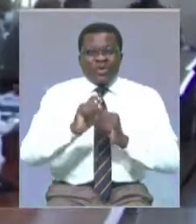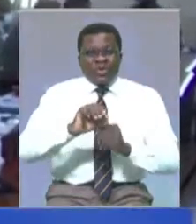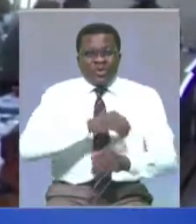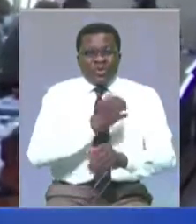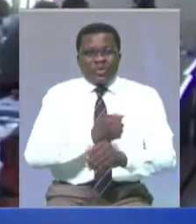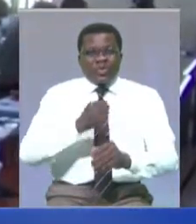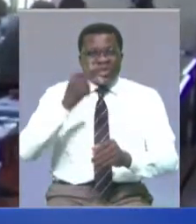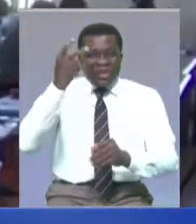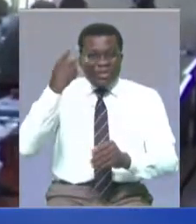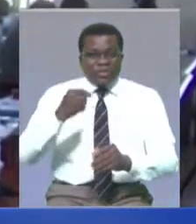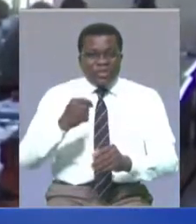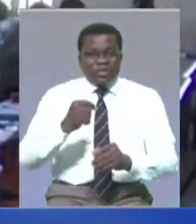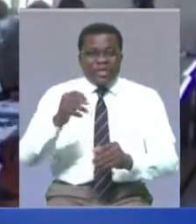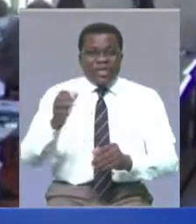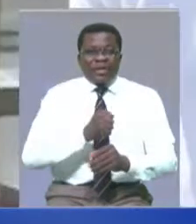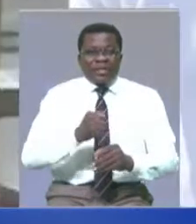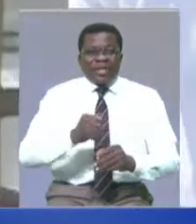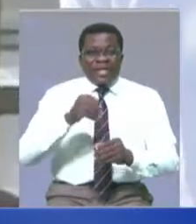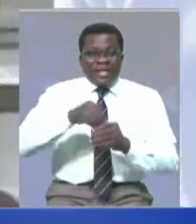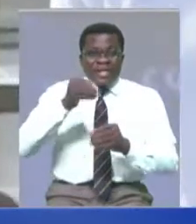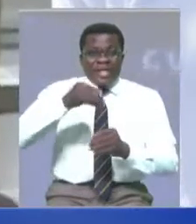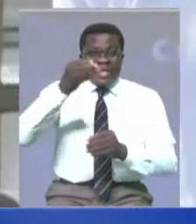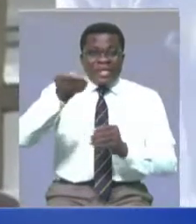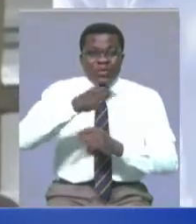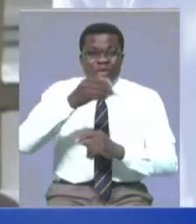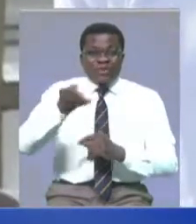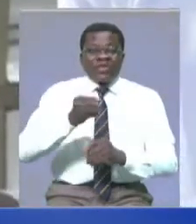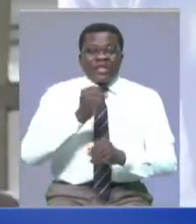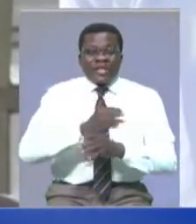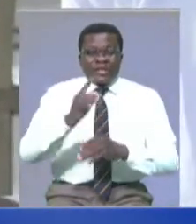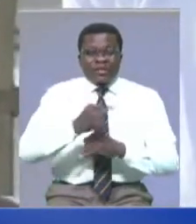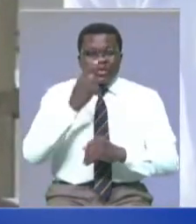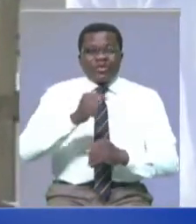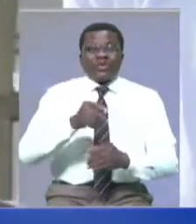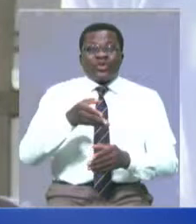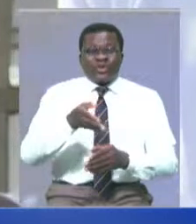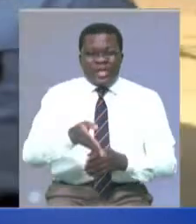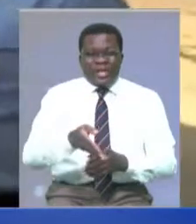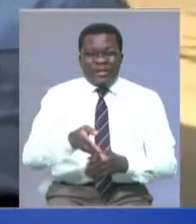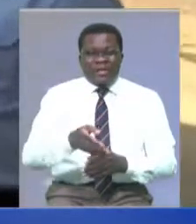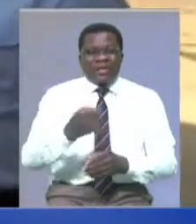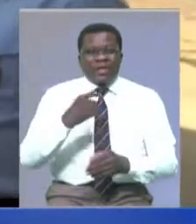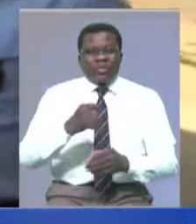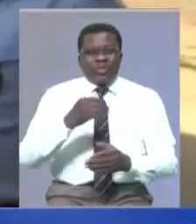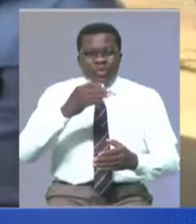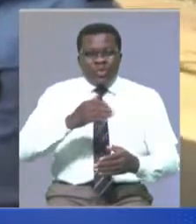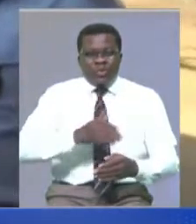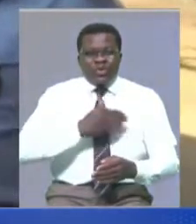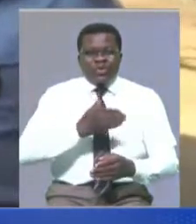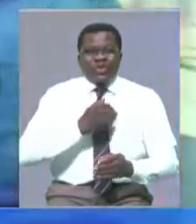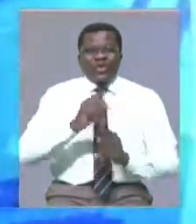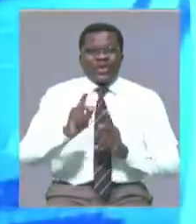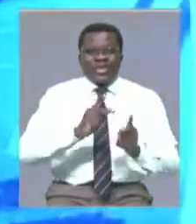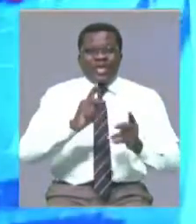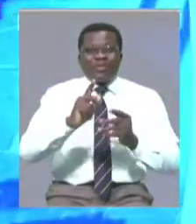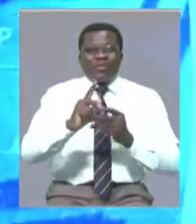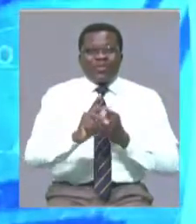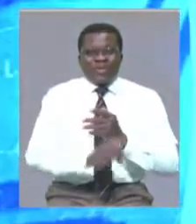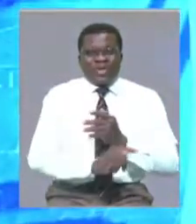l'autorité préfectorale prendra dans les tout prochains jours des dispositions qui s'imposent pour le bonheur des